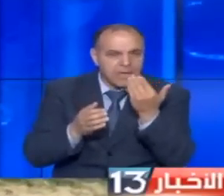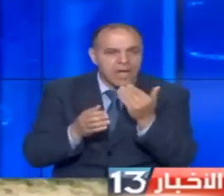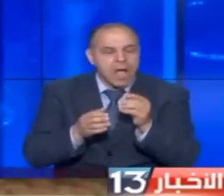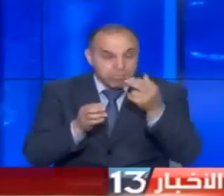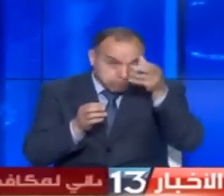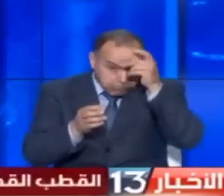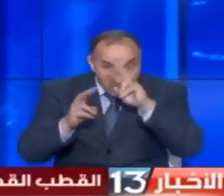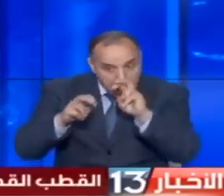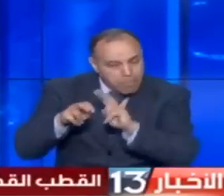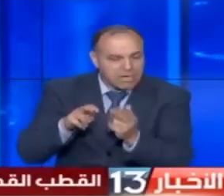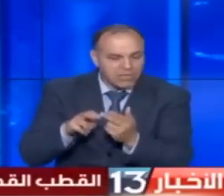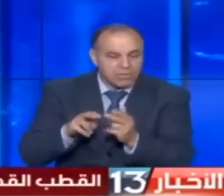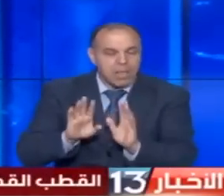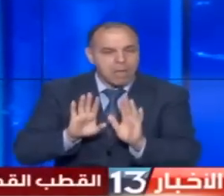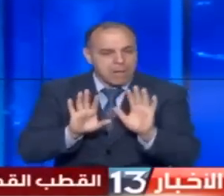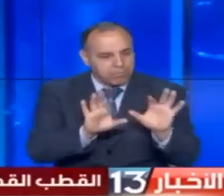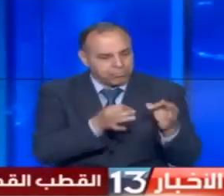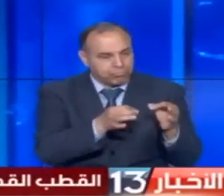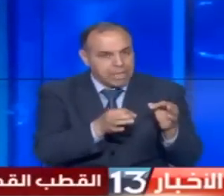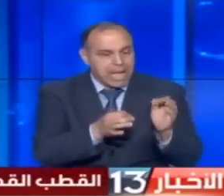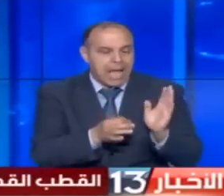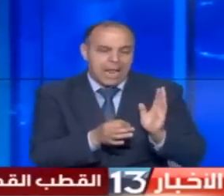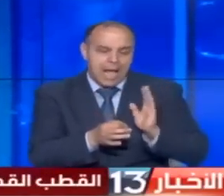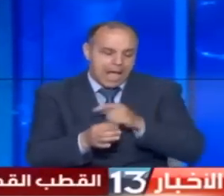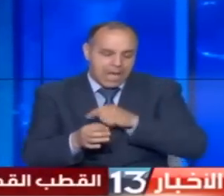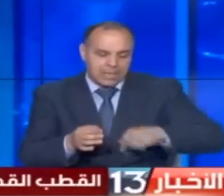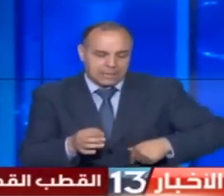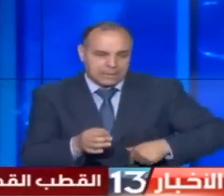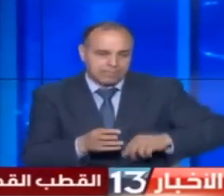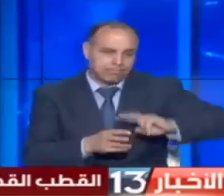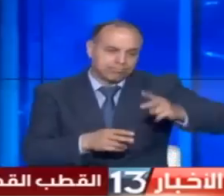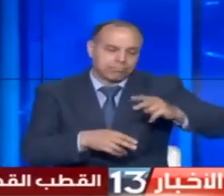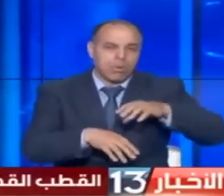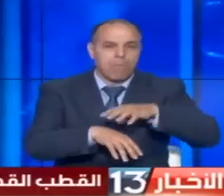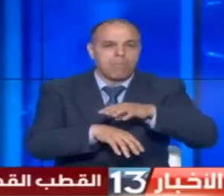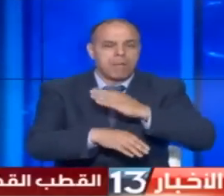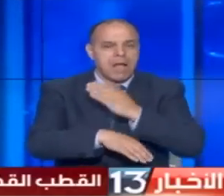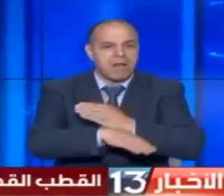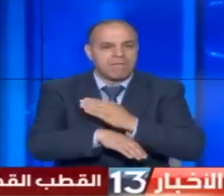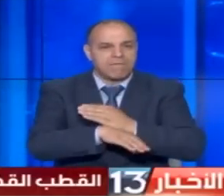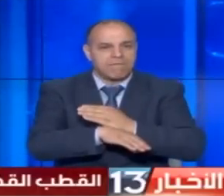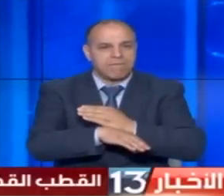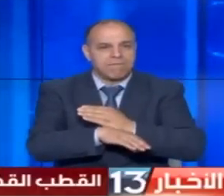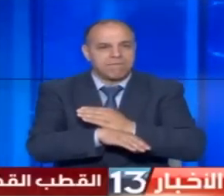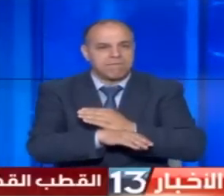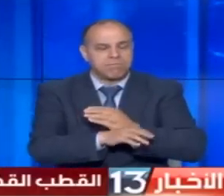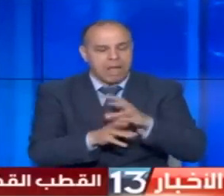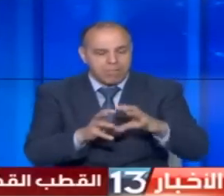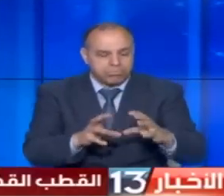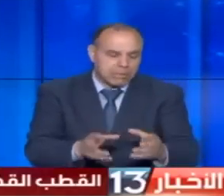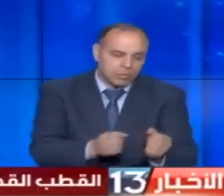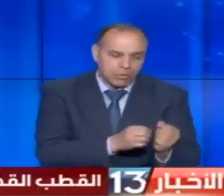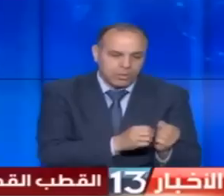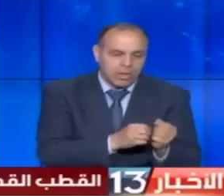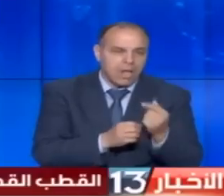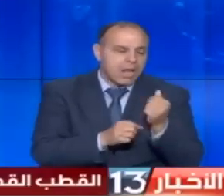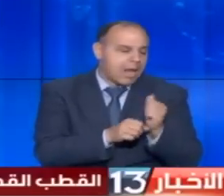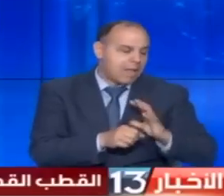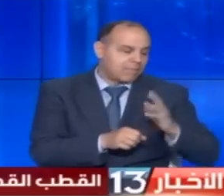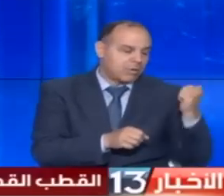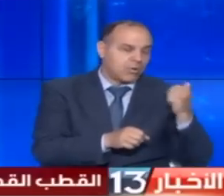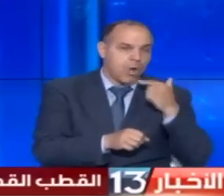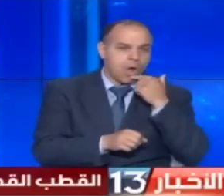علميا بعد ان اثرت وحدات الحرس الوطني باقليم جثه معززه بوحده نزع الالغام على حد الفارق